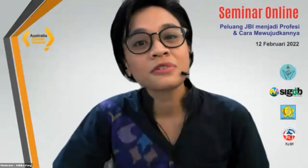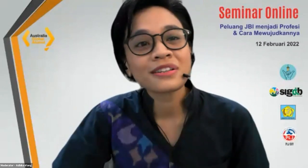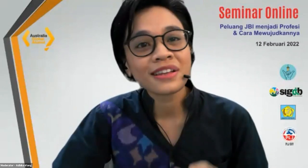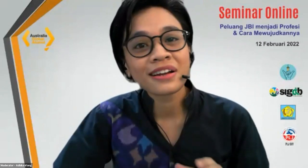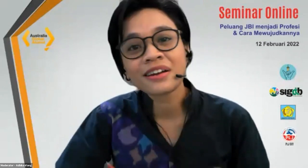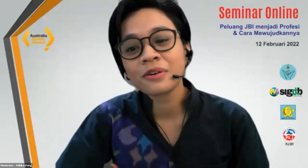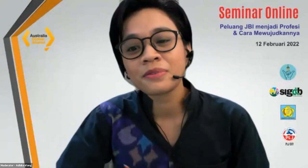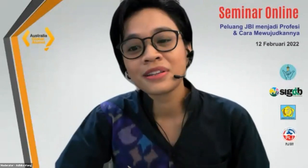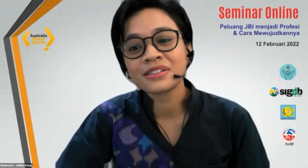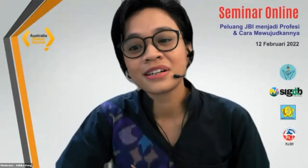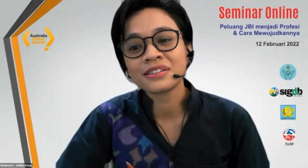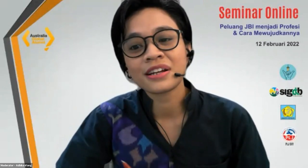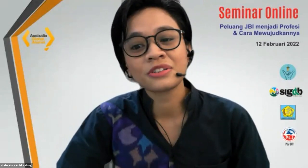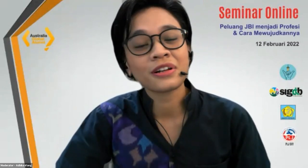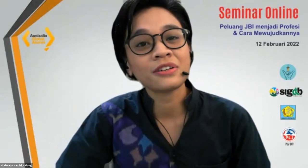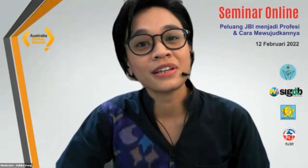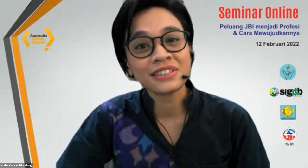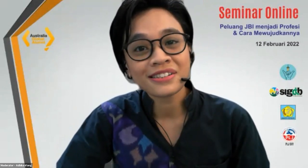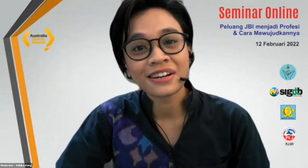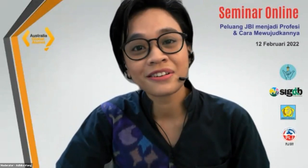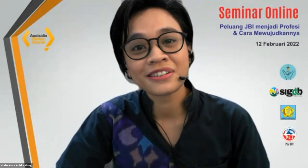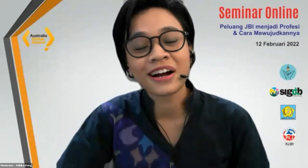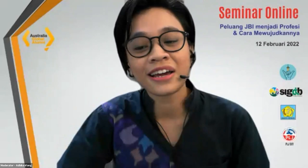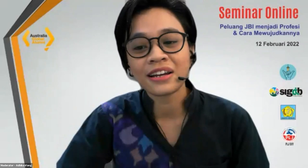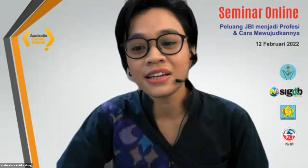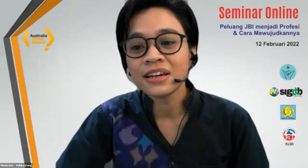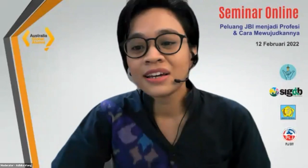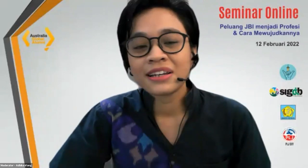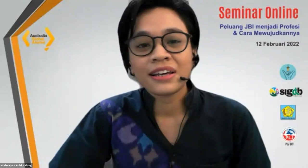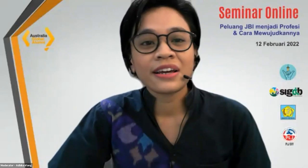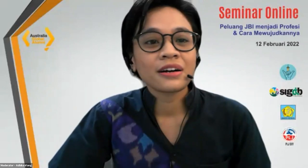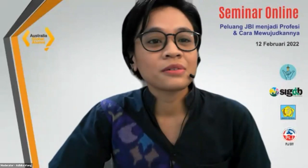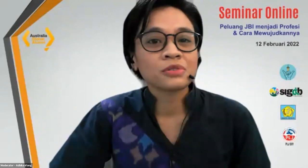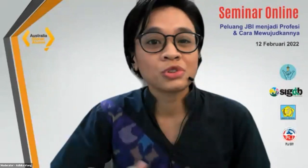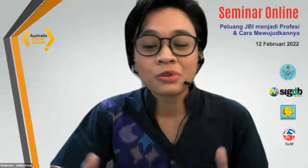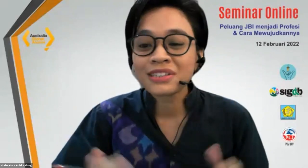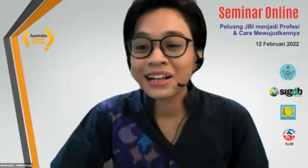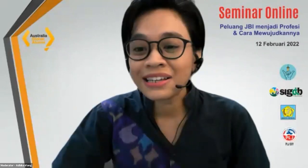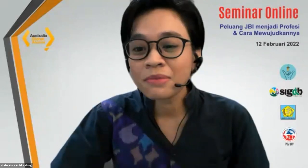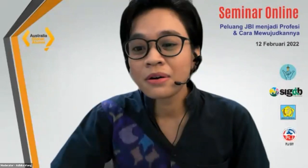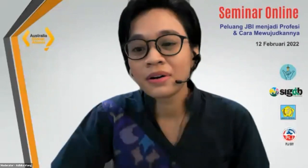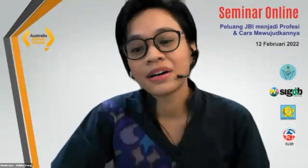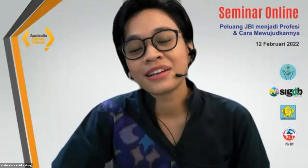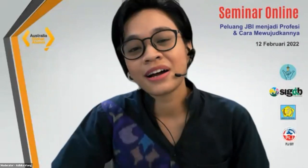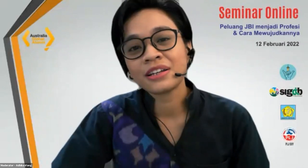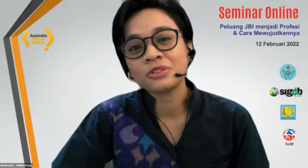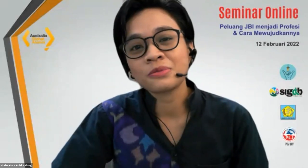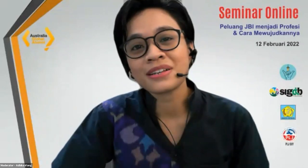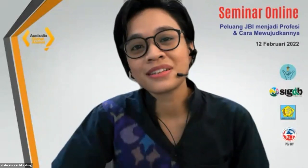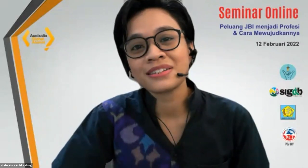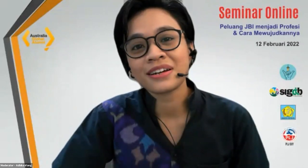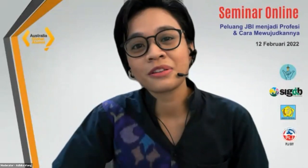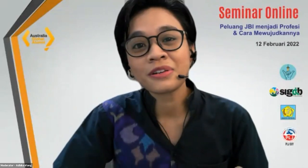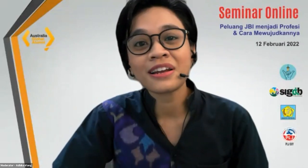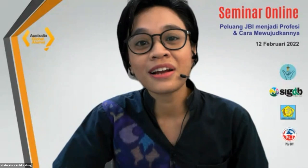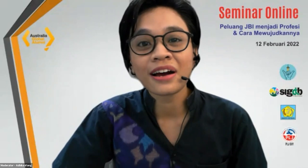penyusunan standar kompetensi kerja Nasional Indonesia atau skkni dan yang cukur sekali ya bahwa skkni